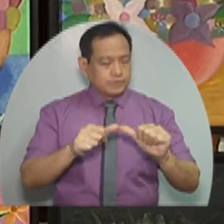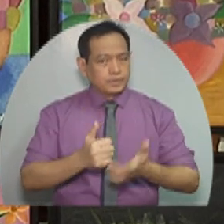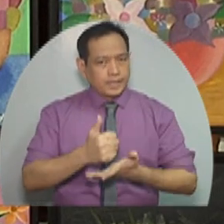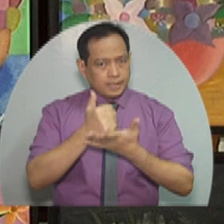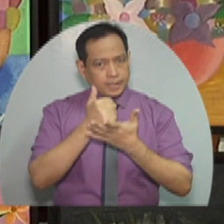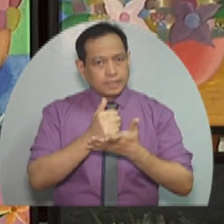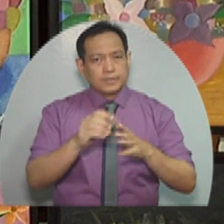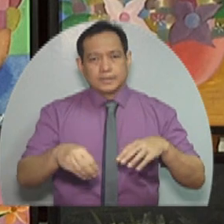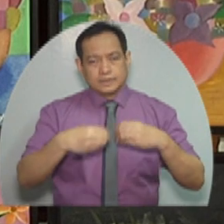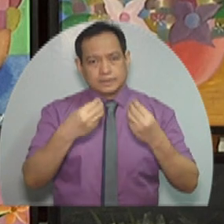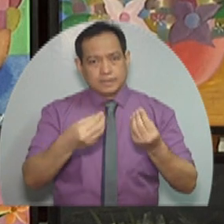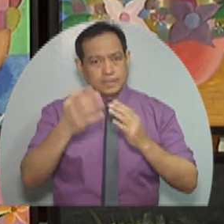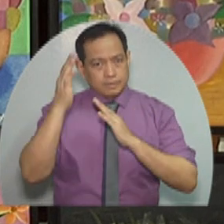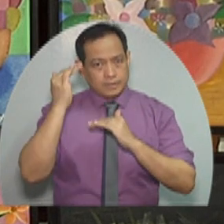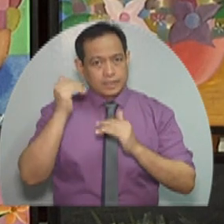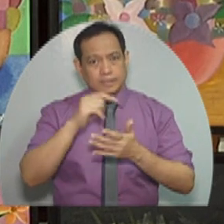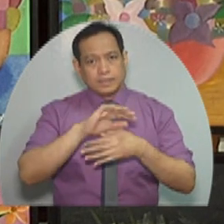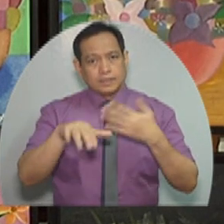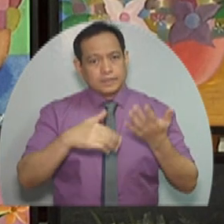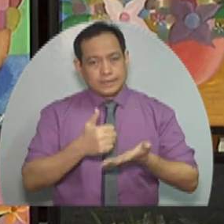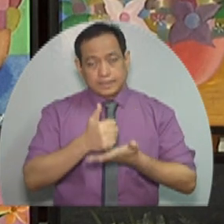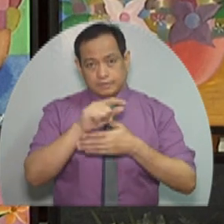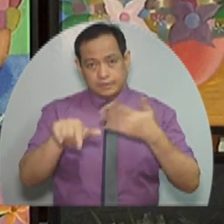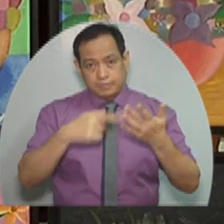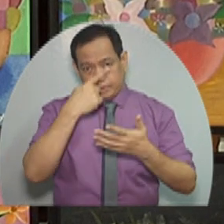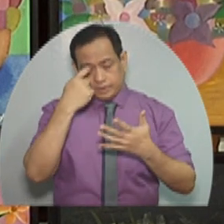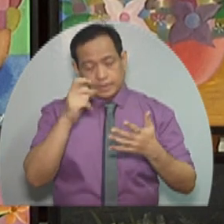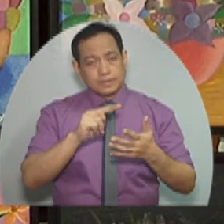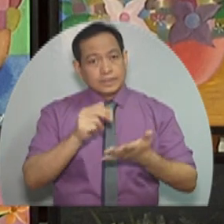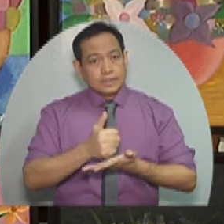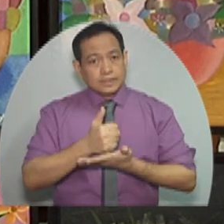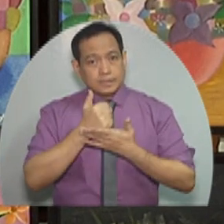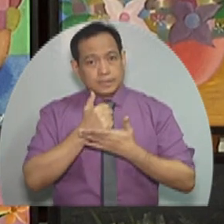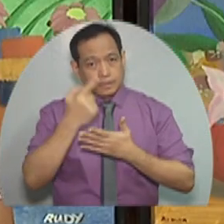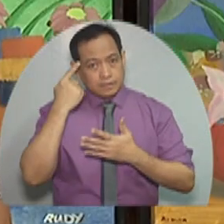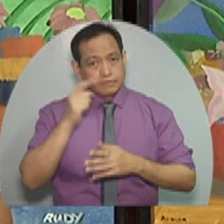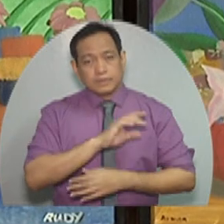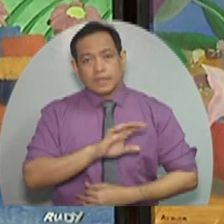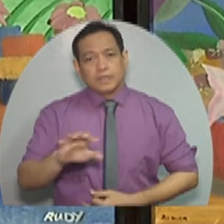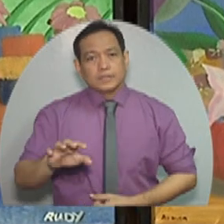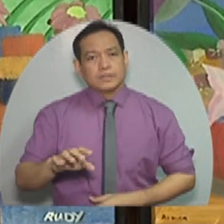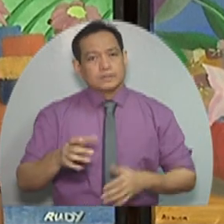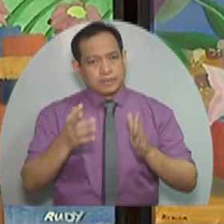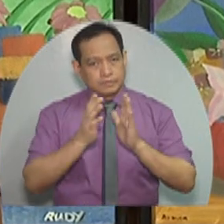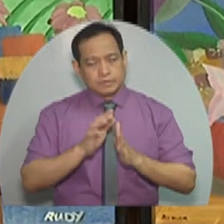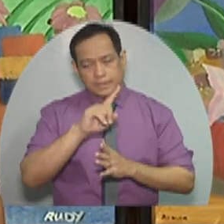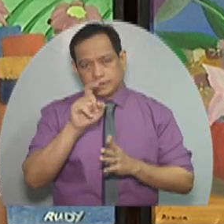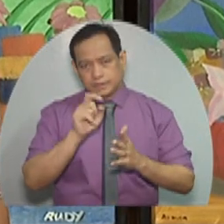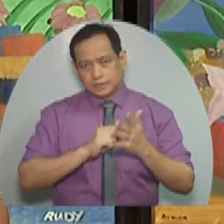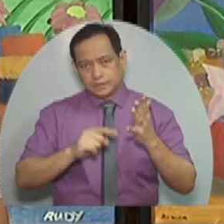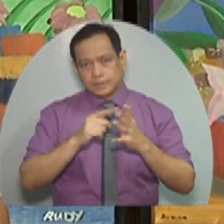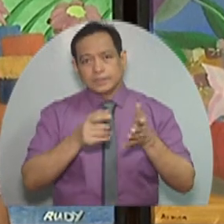tumulong magbigay ng pag-asa sa kanila sapagkat mabigat ang kanilang mga pangangailangan. Para sa inyong mga merong